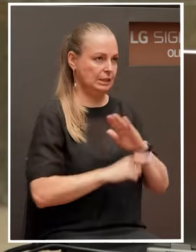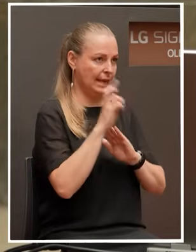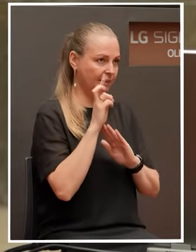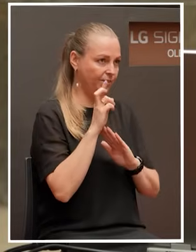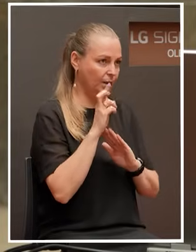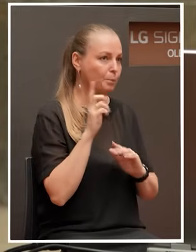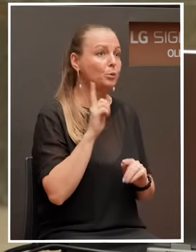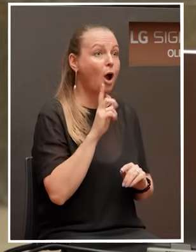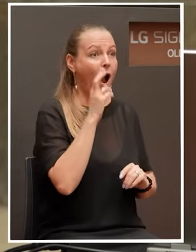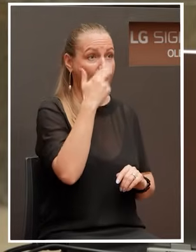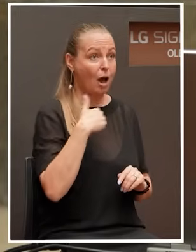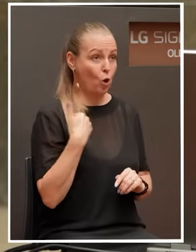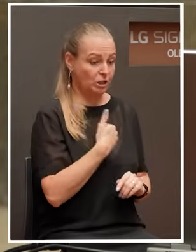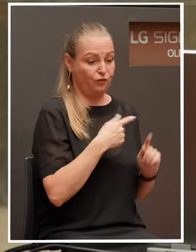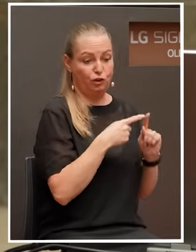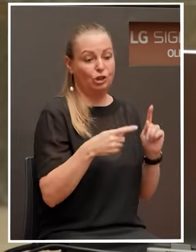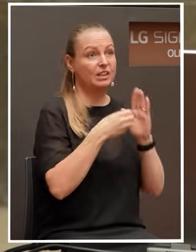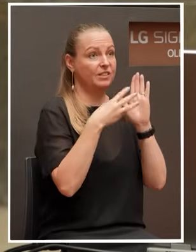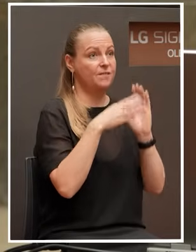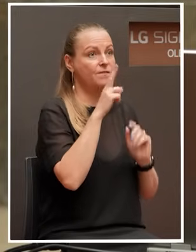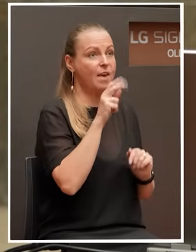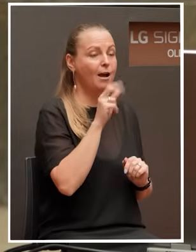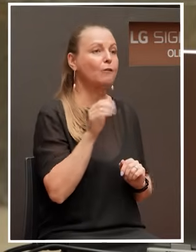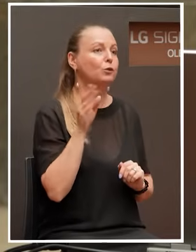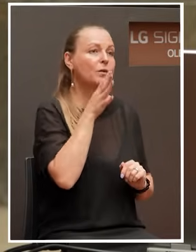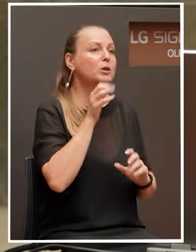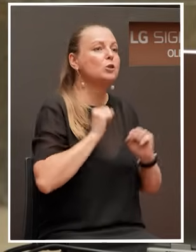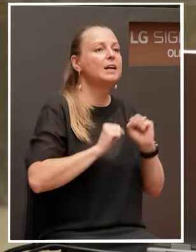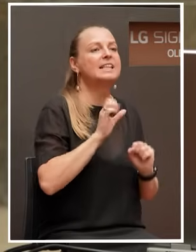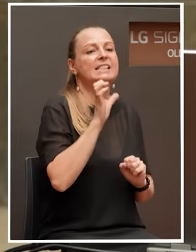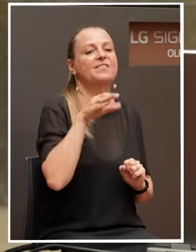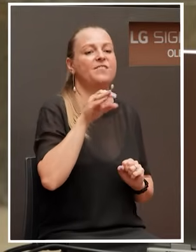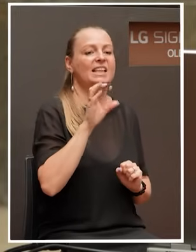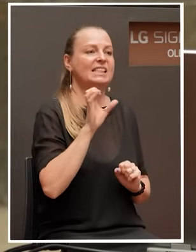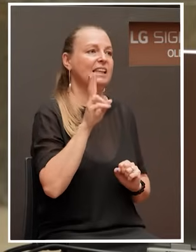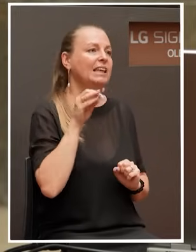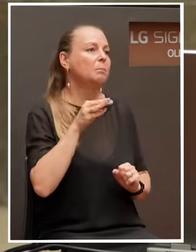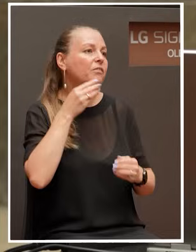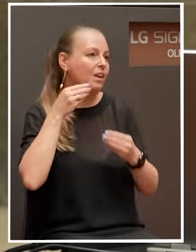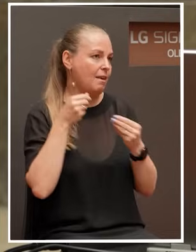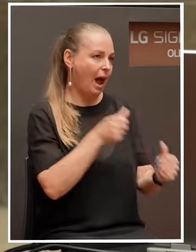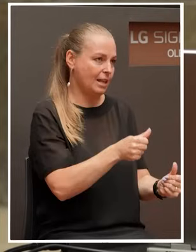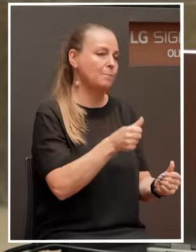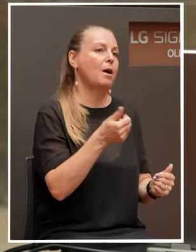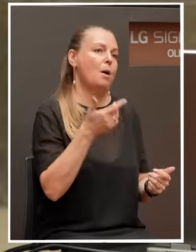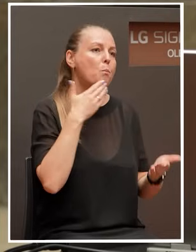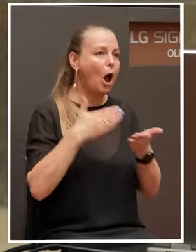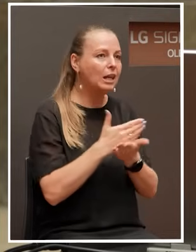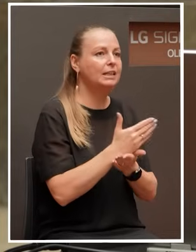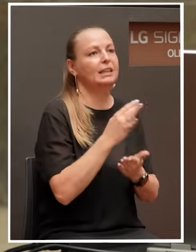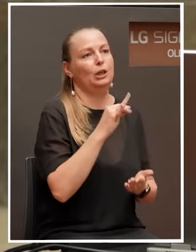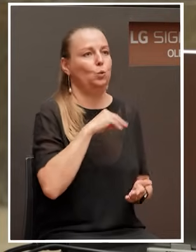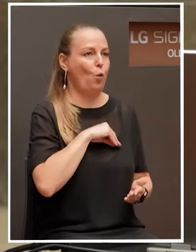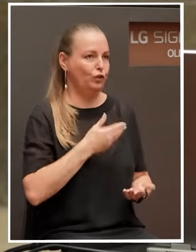католицизм в течение всего XIX века сопротивлялся светским тенденциям во французской политике и духовной жизни, и в то же